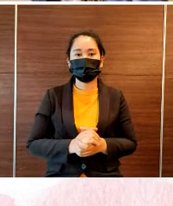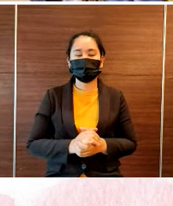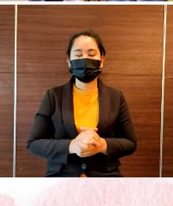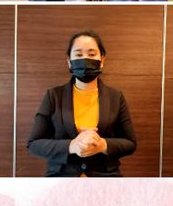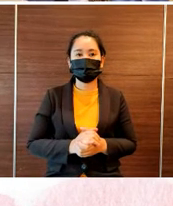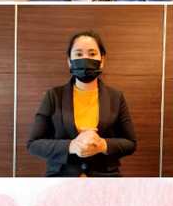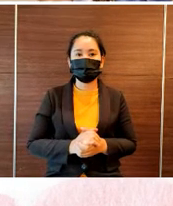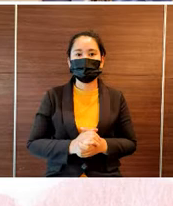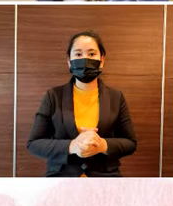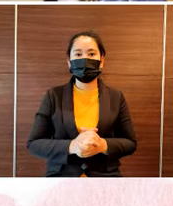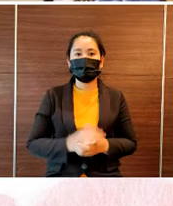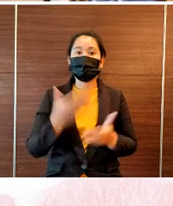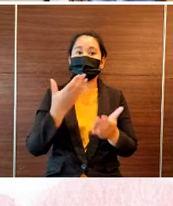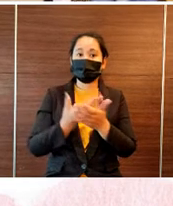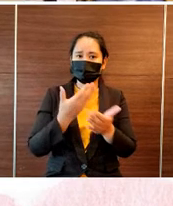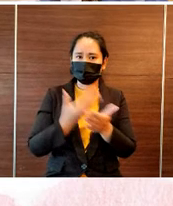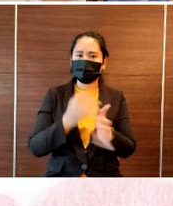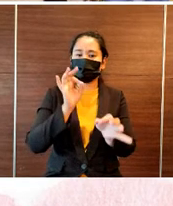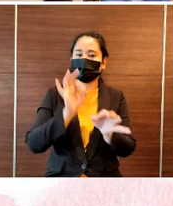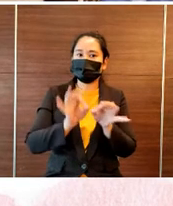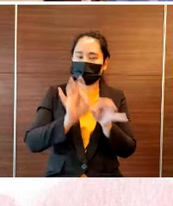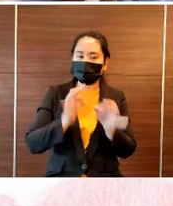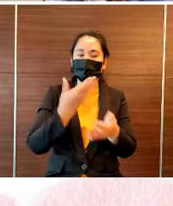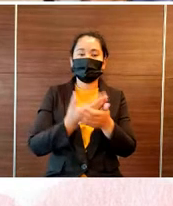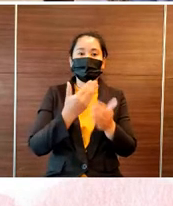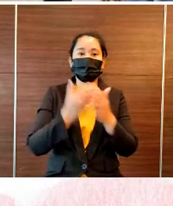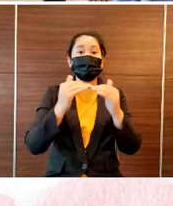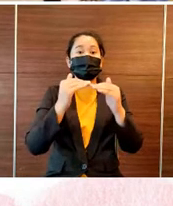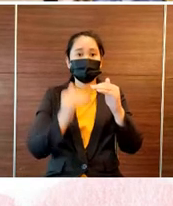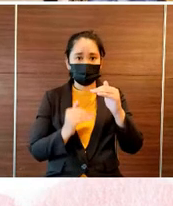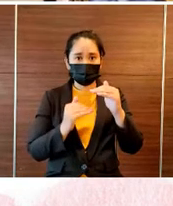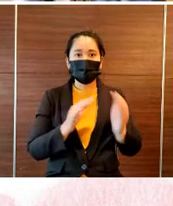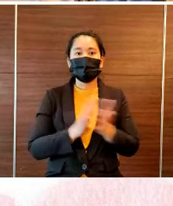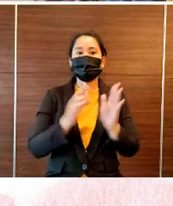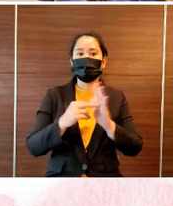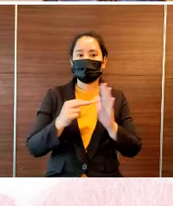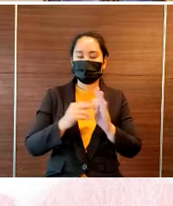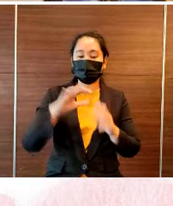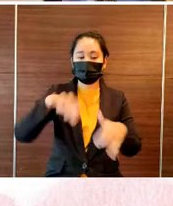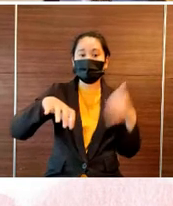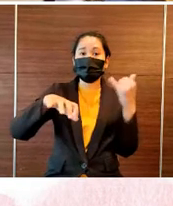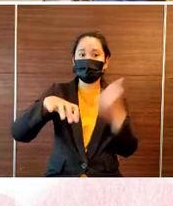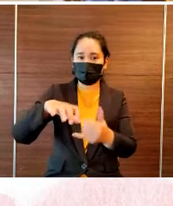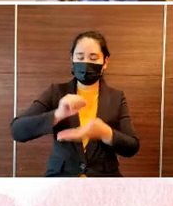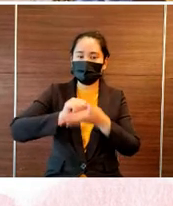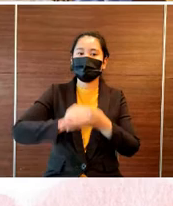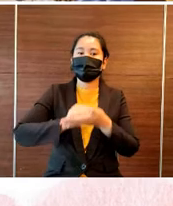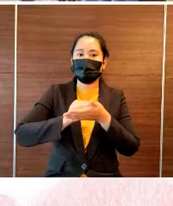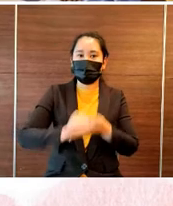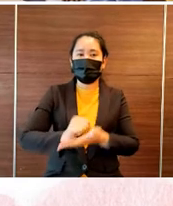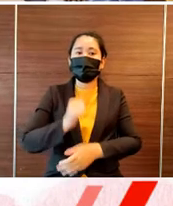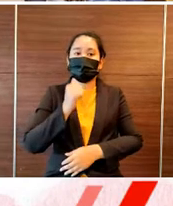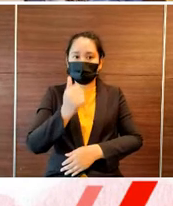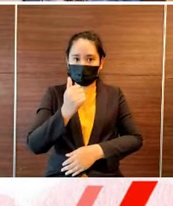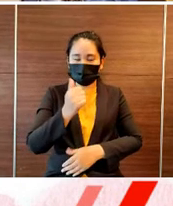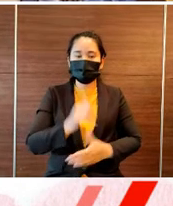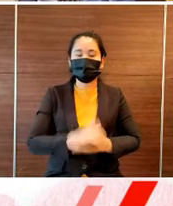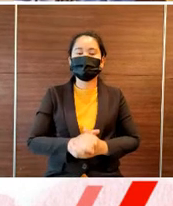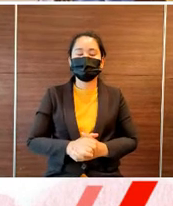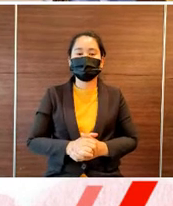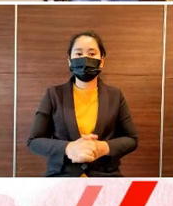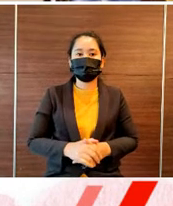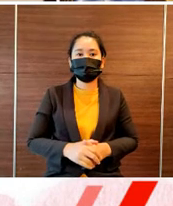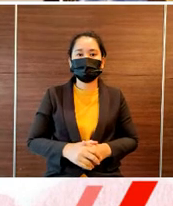ทำให้ค่าใช้จ่ายถูกลงทำให้ผู้มาสามารถที่จะรับบริการได้มากคนขึ้นนะครับอีกอัน